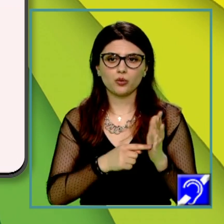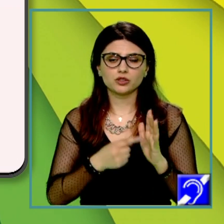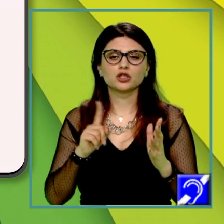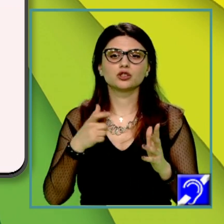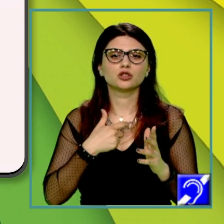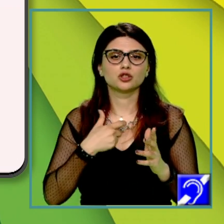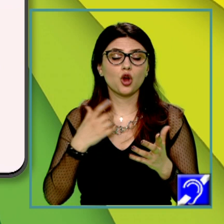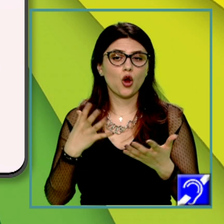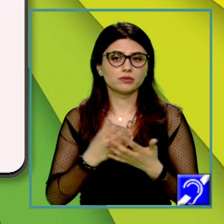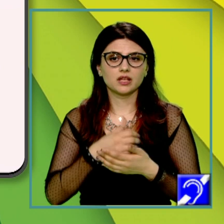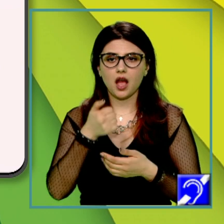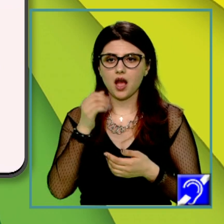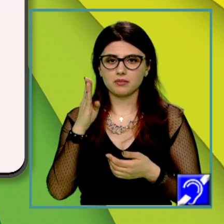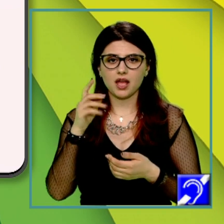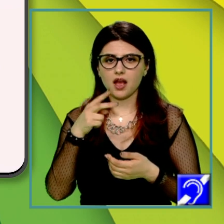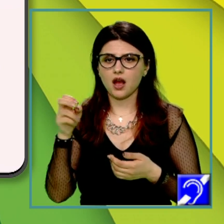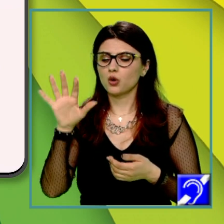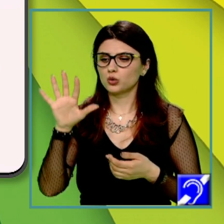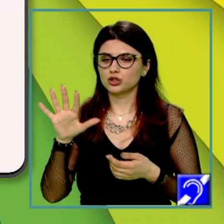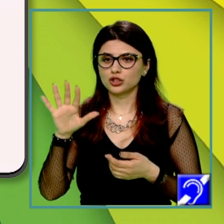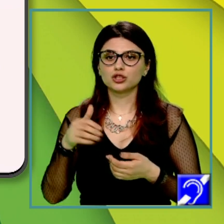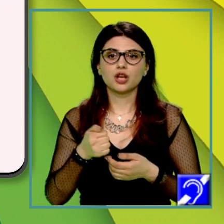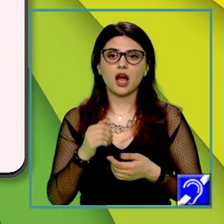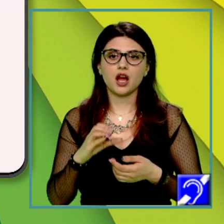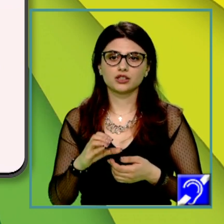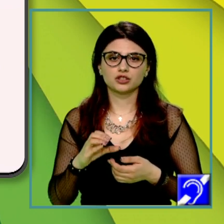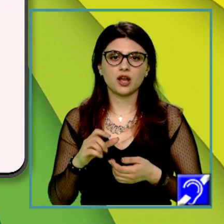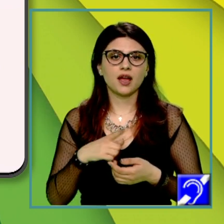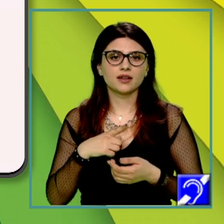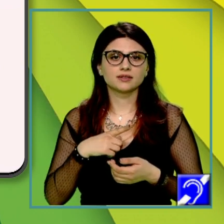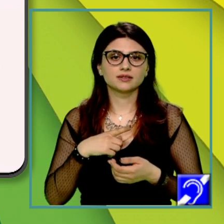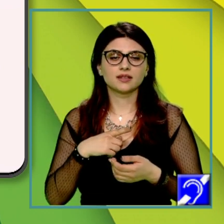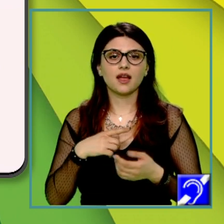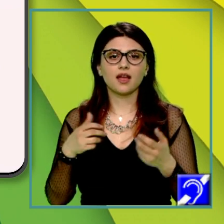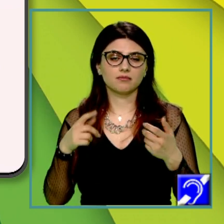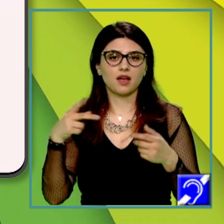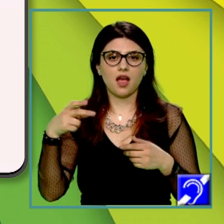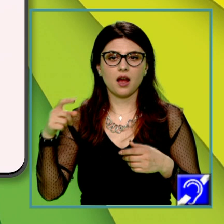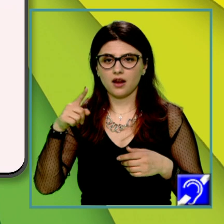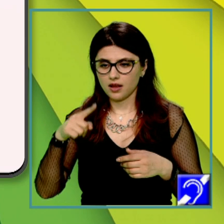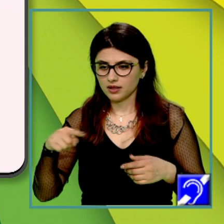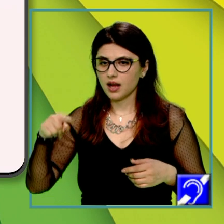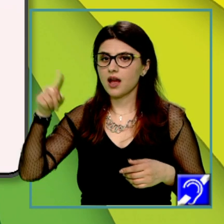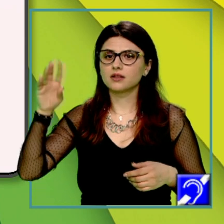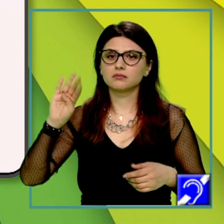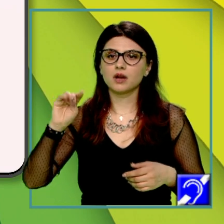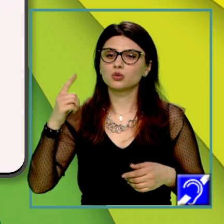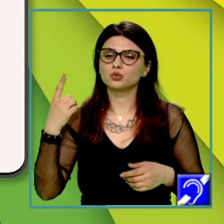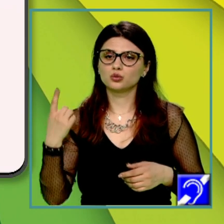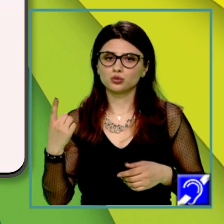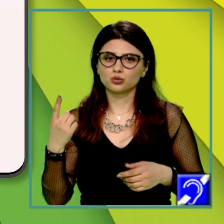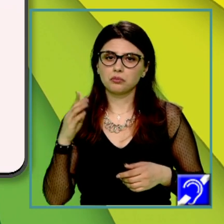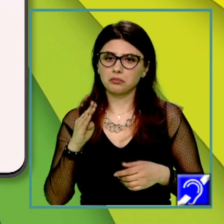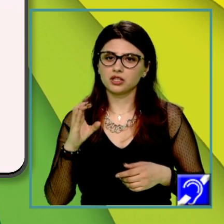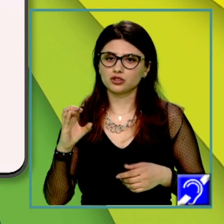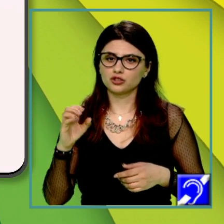obținem AB egal cu cinci ac egal cu radical din 41 și bc egal